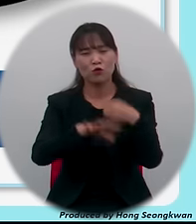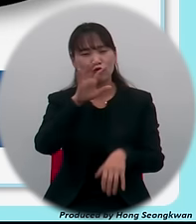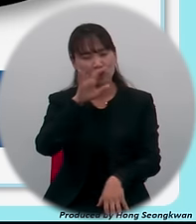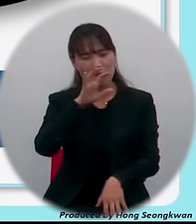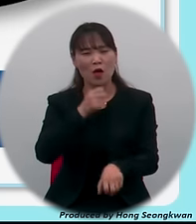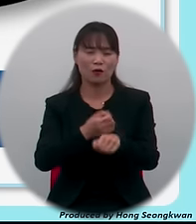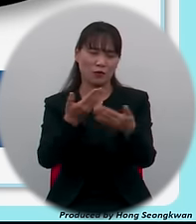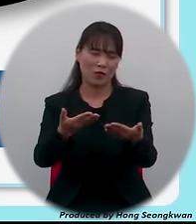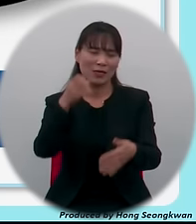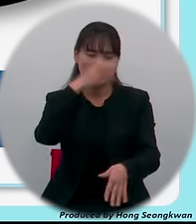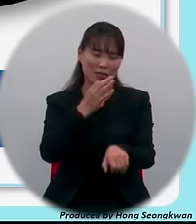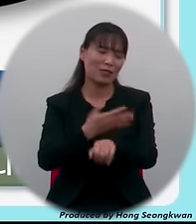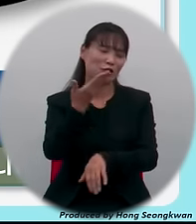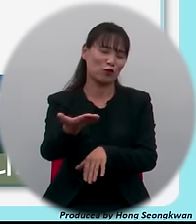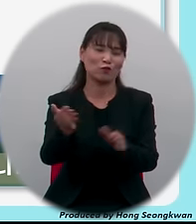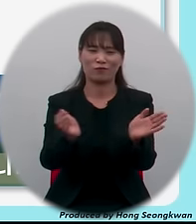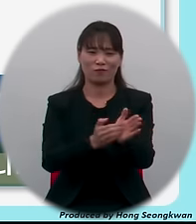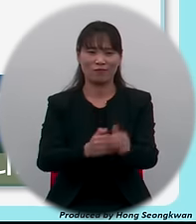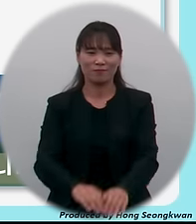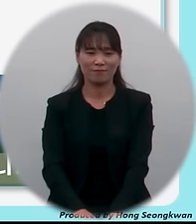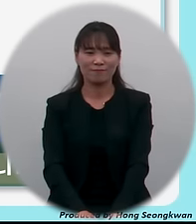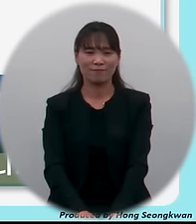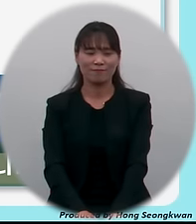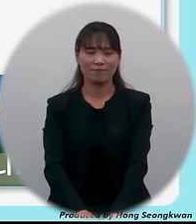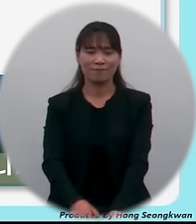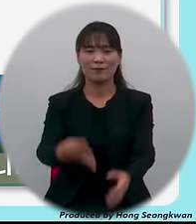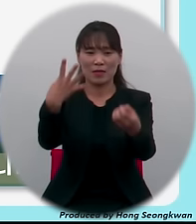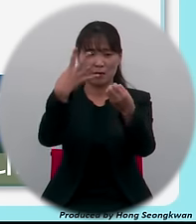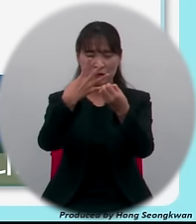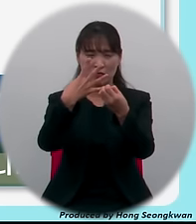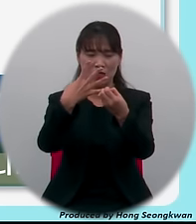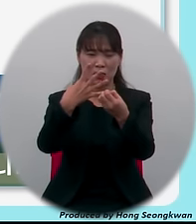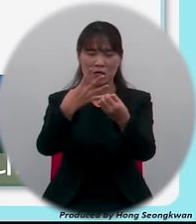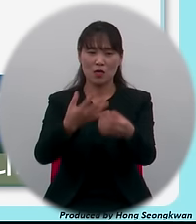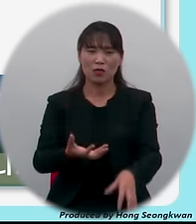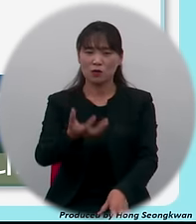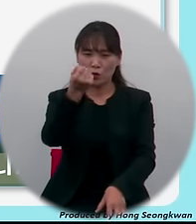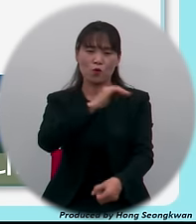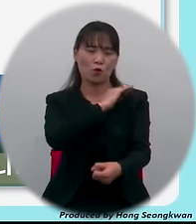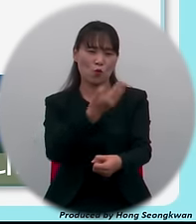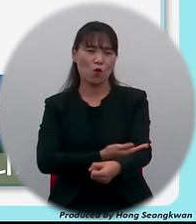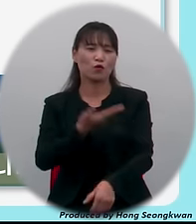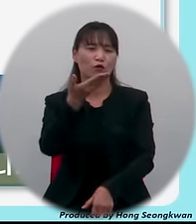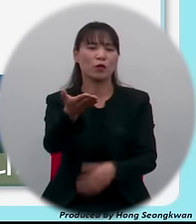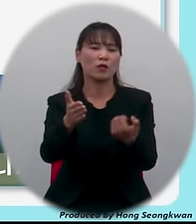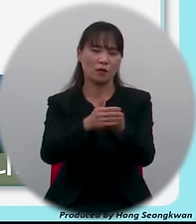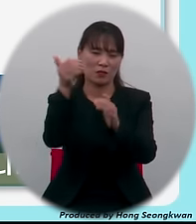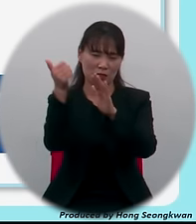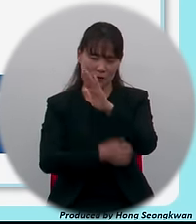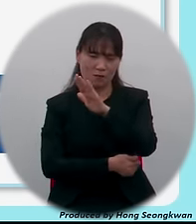그냥 주시기만 하셨다는 거예요 마지막네 번째는 소유권을 넘겨 주시기 때문에 실패하시는 경우가